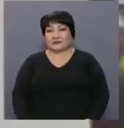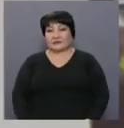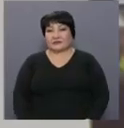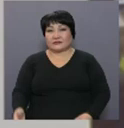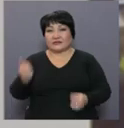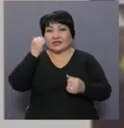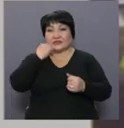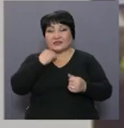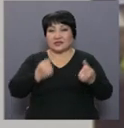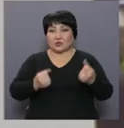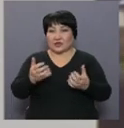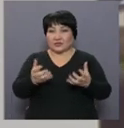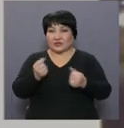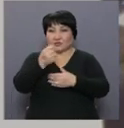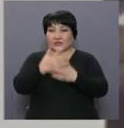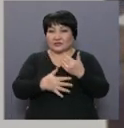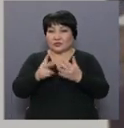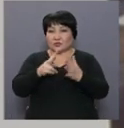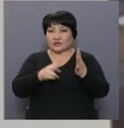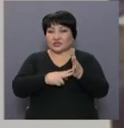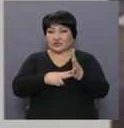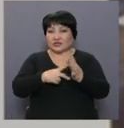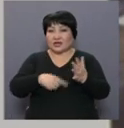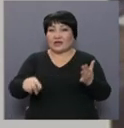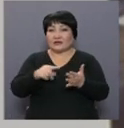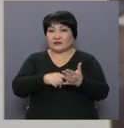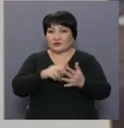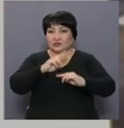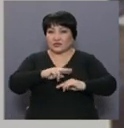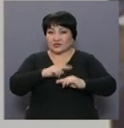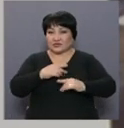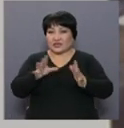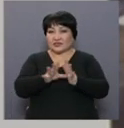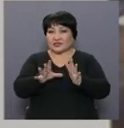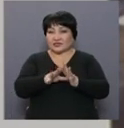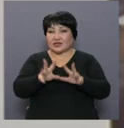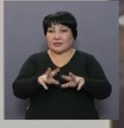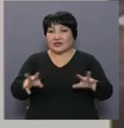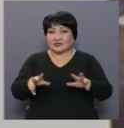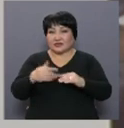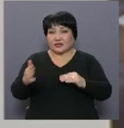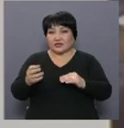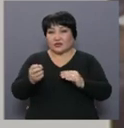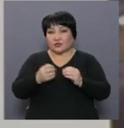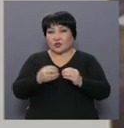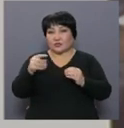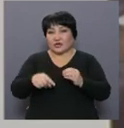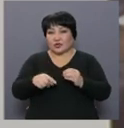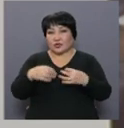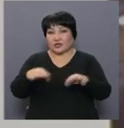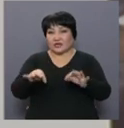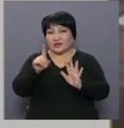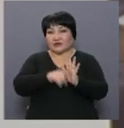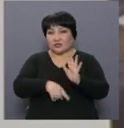Ескі көліктерді қабылдайтын орталық 17 қалада жұмыс істейді. Еліміздің энергетика министрлігі тарапынан 10 мың көлікке квота бөлінді. Тозығы жеткен